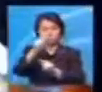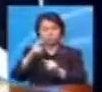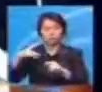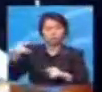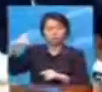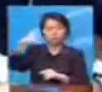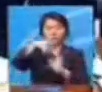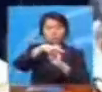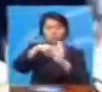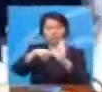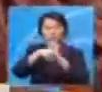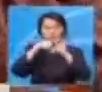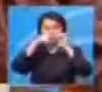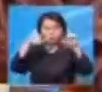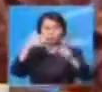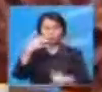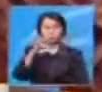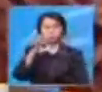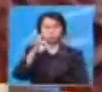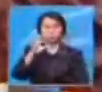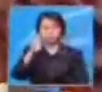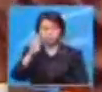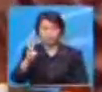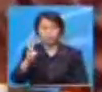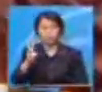penerbangan awam Malaysia 19